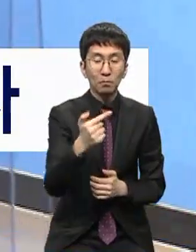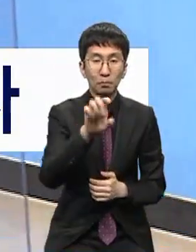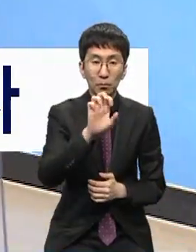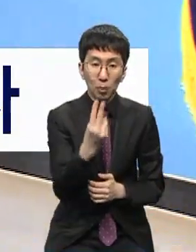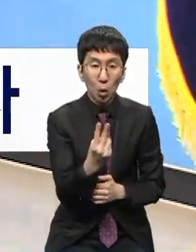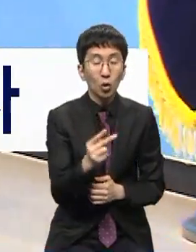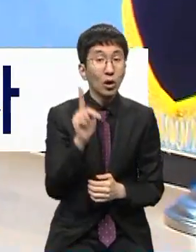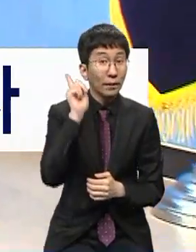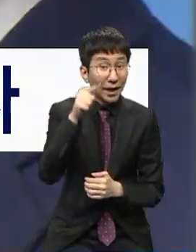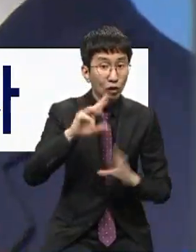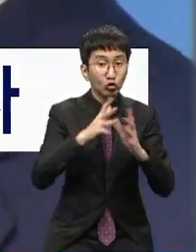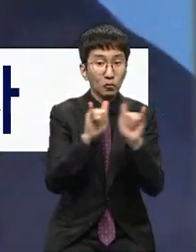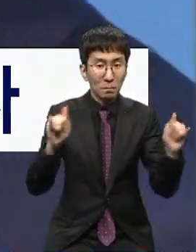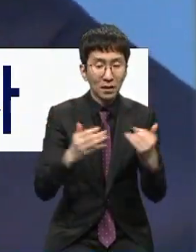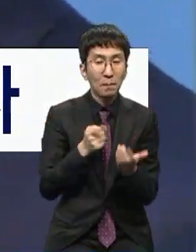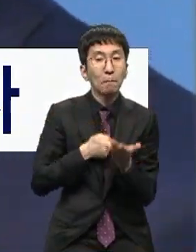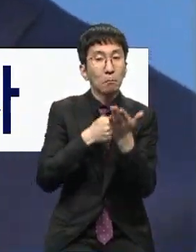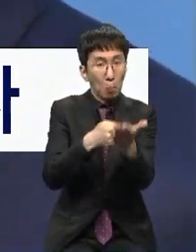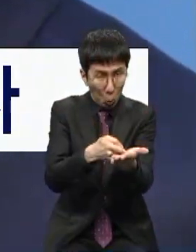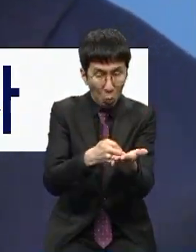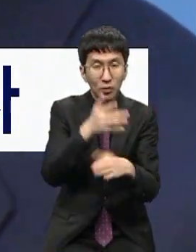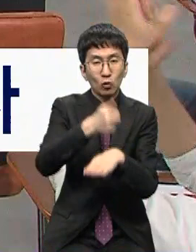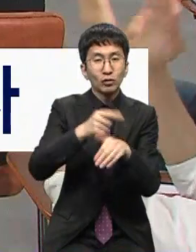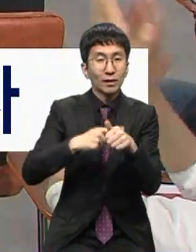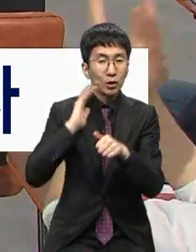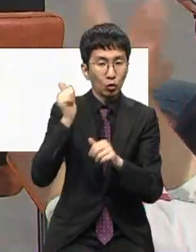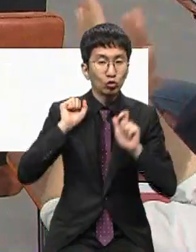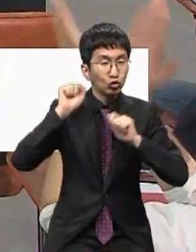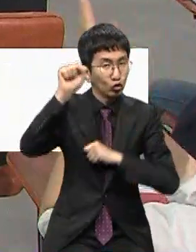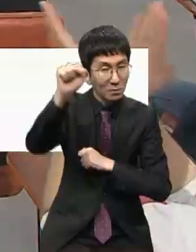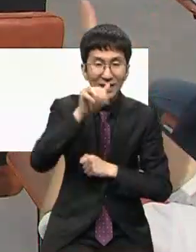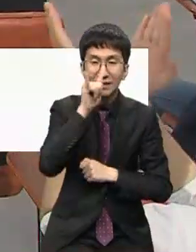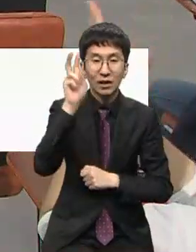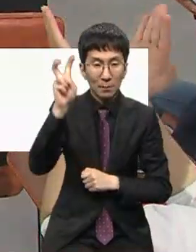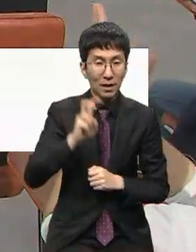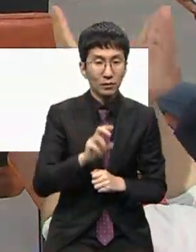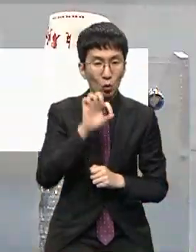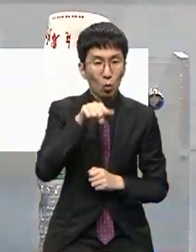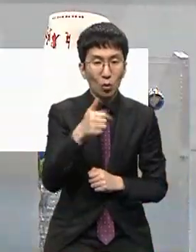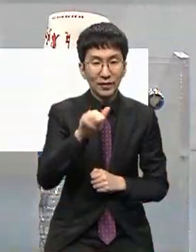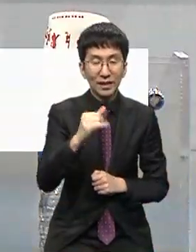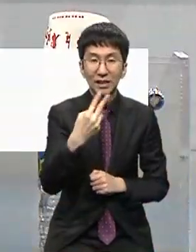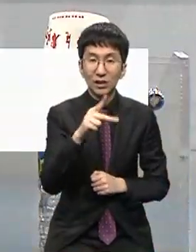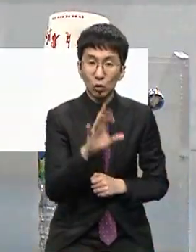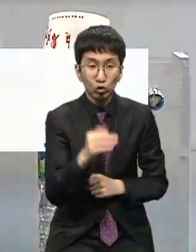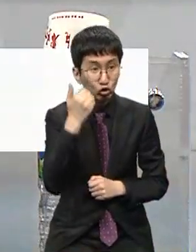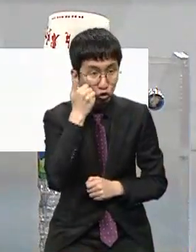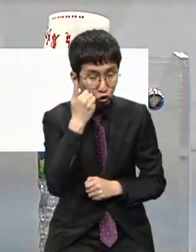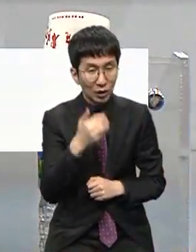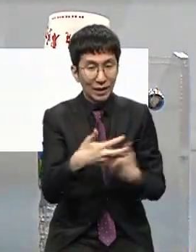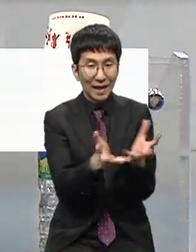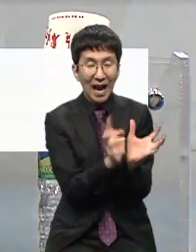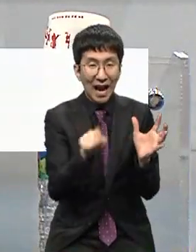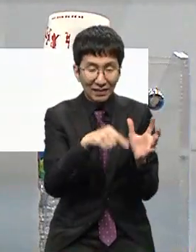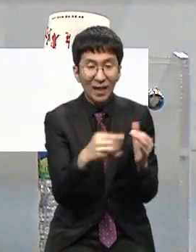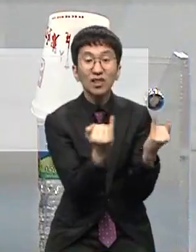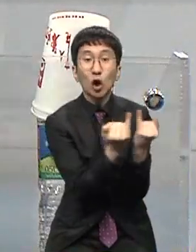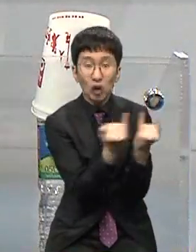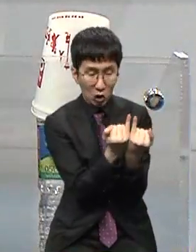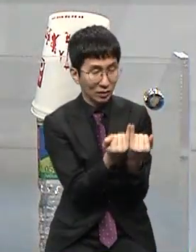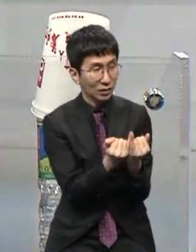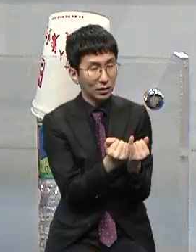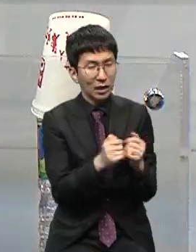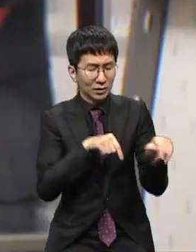통해 대권 도전을 시사할 걸로 보입니다. 원희룡 제주지사는 당 여성 직원 등을 대상으로 여성 관련 정책을